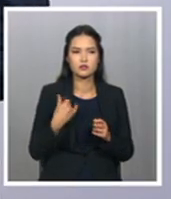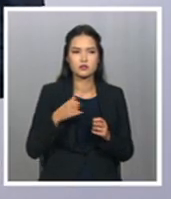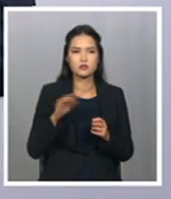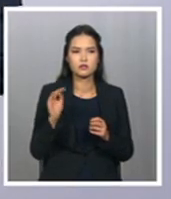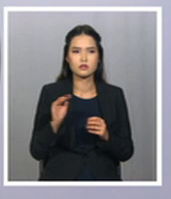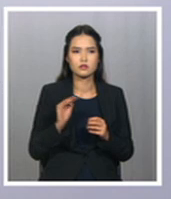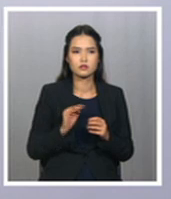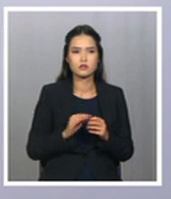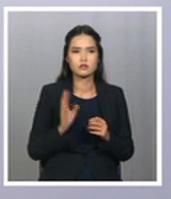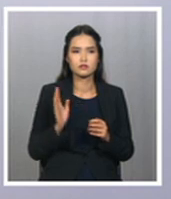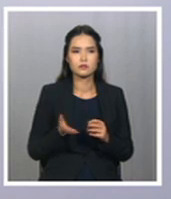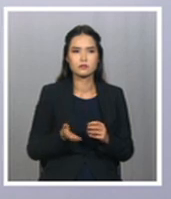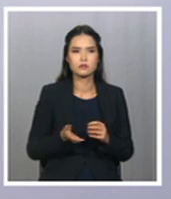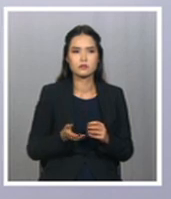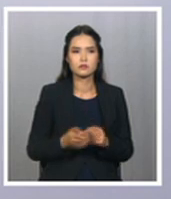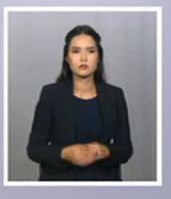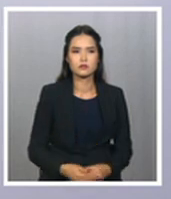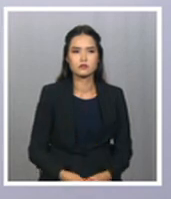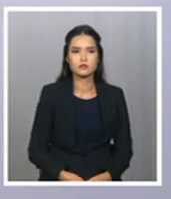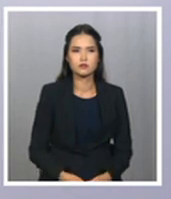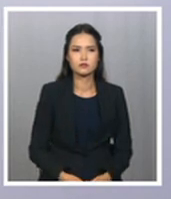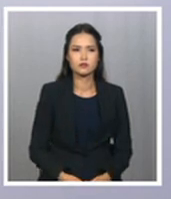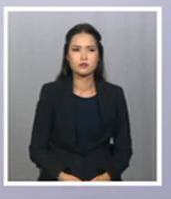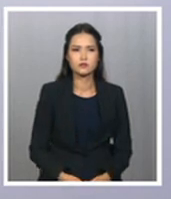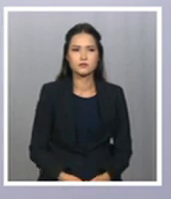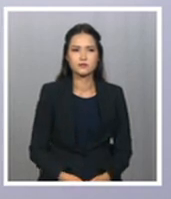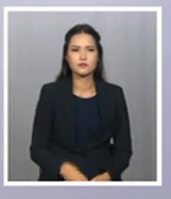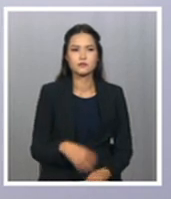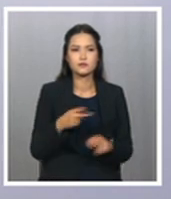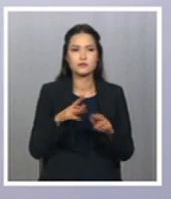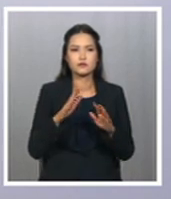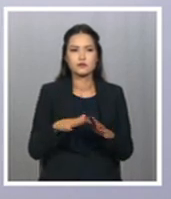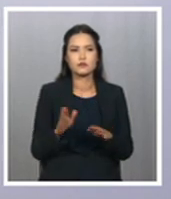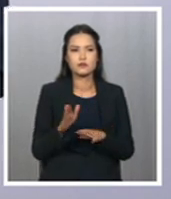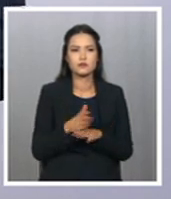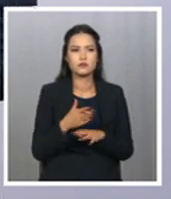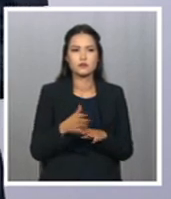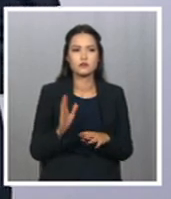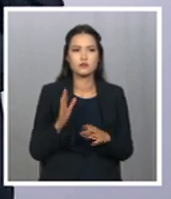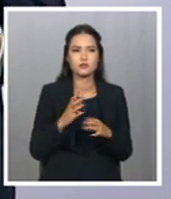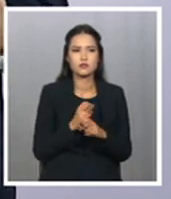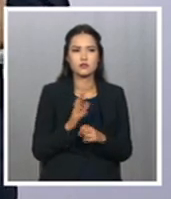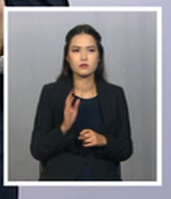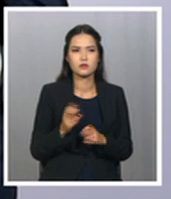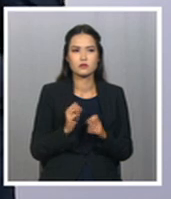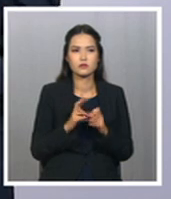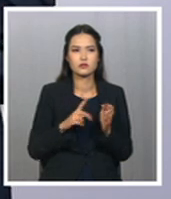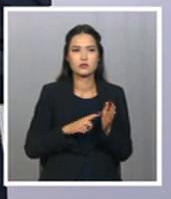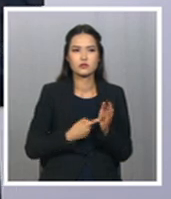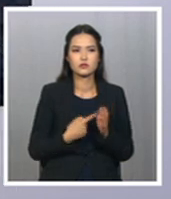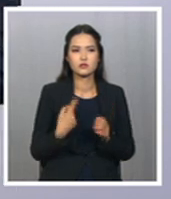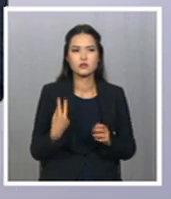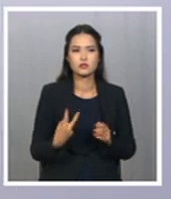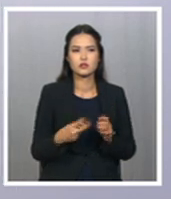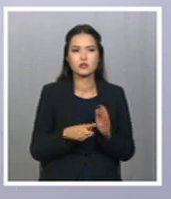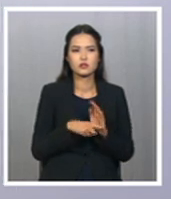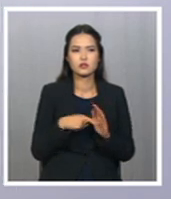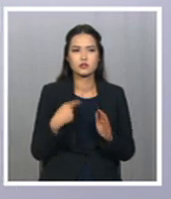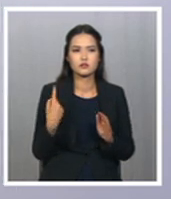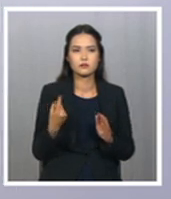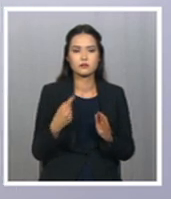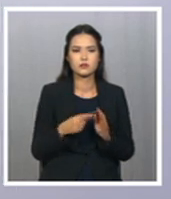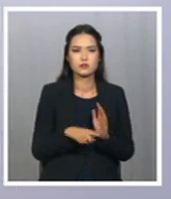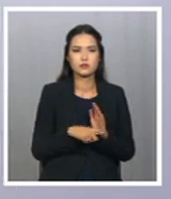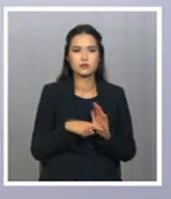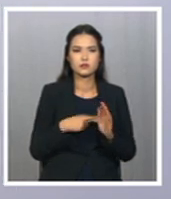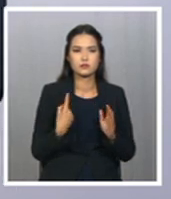синусы бөлінген АЦ-ға тең. Белгілі мәндердің орнына қойдық. 30 градустағы синустың мәні 2-ден 1, 2 мен 12 қысқарады